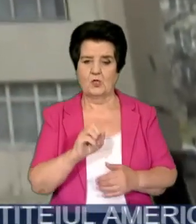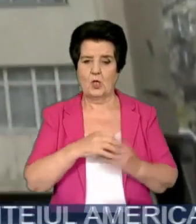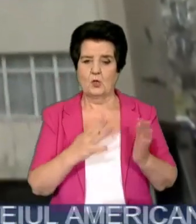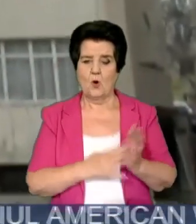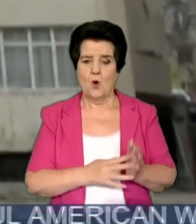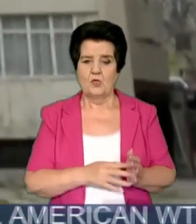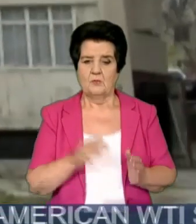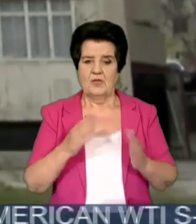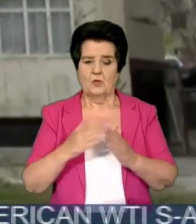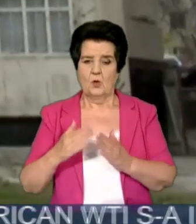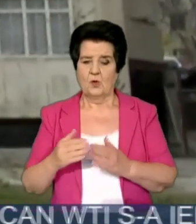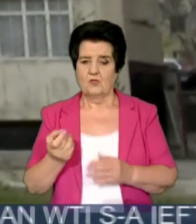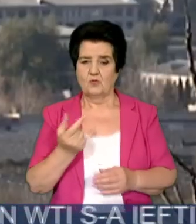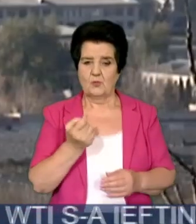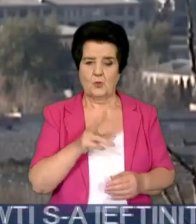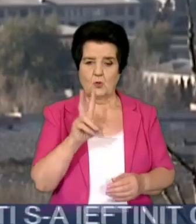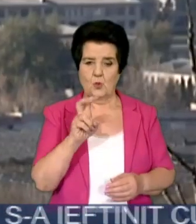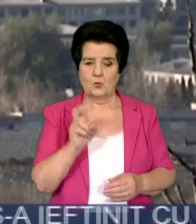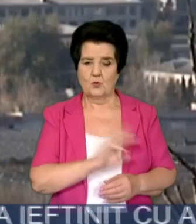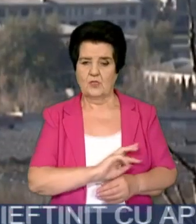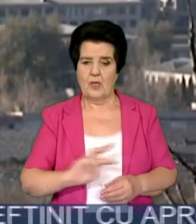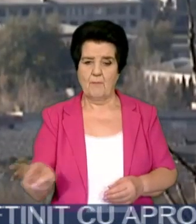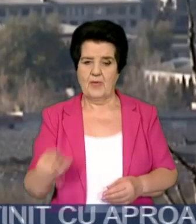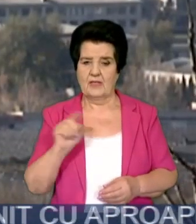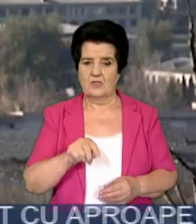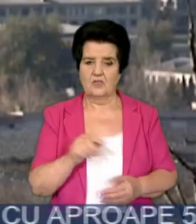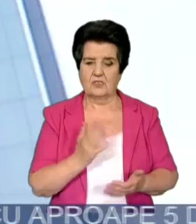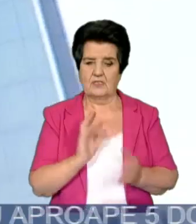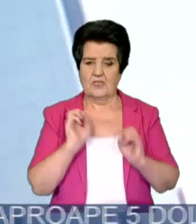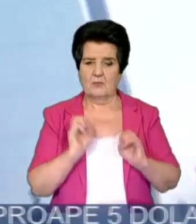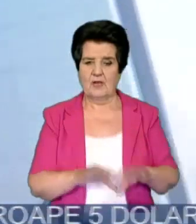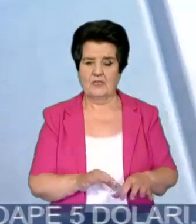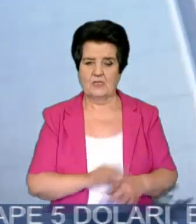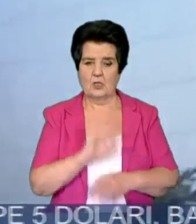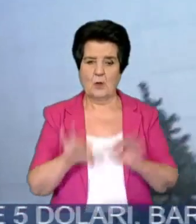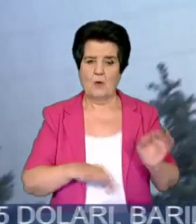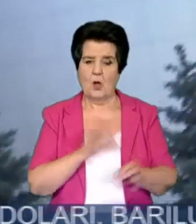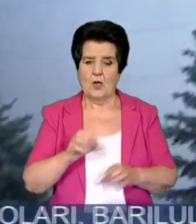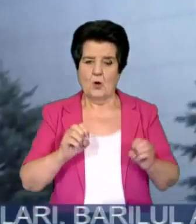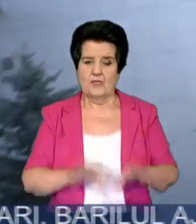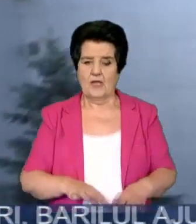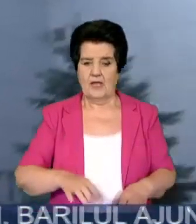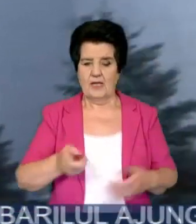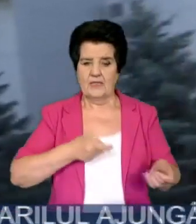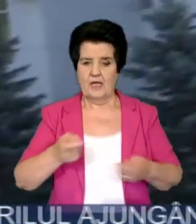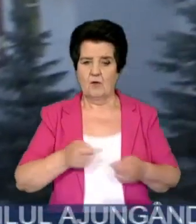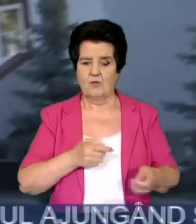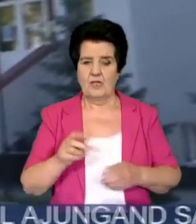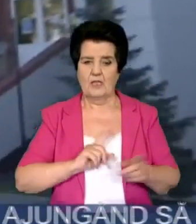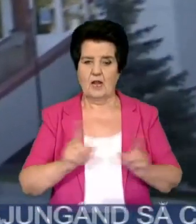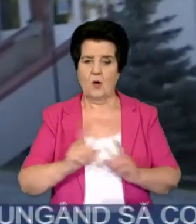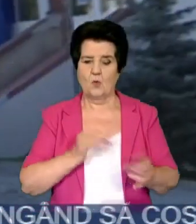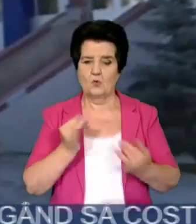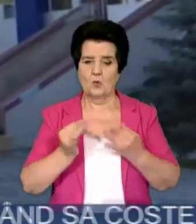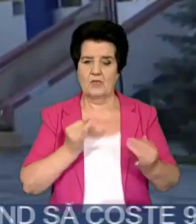1.319.000 de locuințe, însă cel puțin 200.000 dintre acestea sunt părăsite. Proiectul hotărârii de guvern a fost scos la consultări